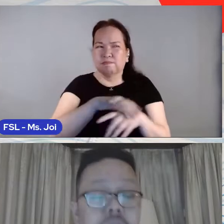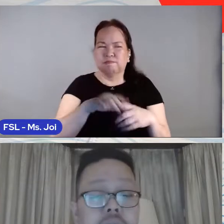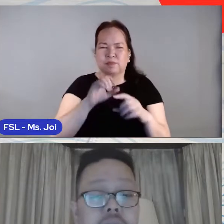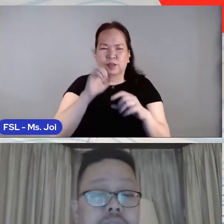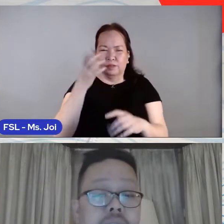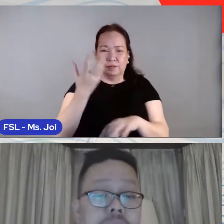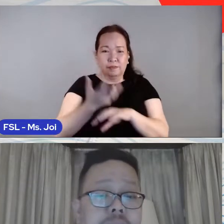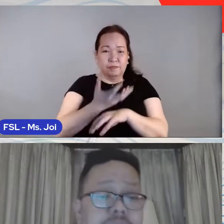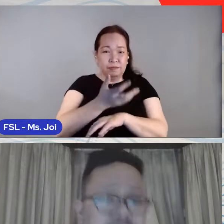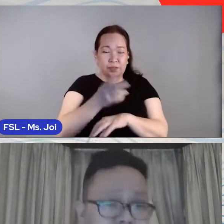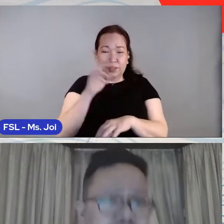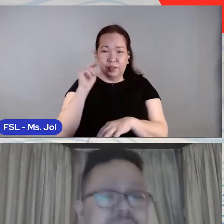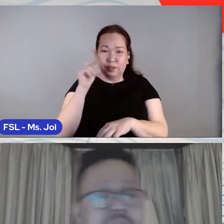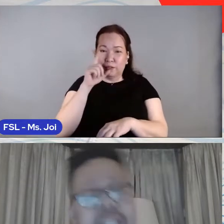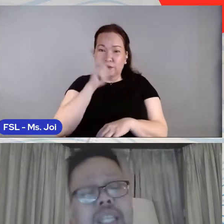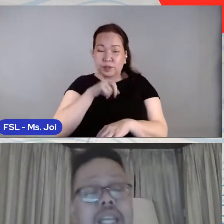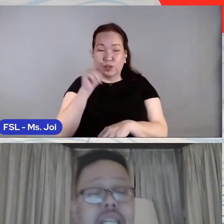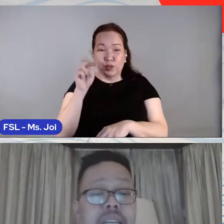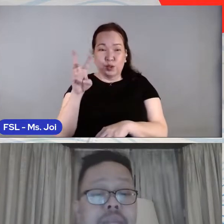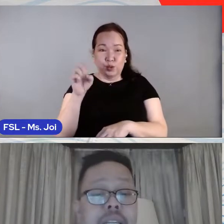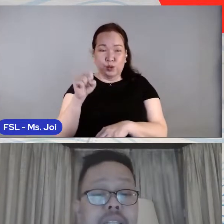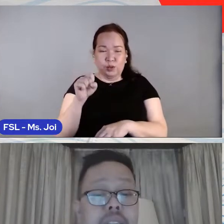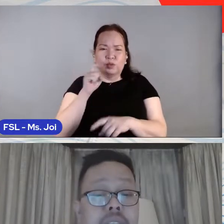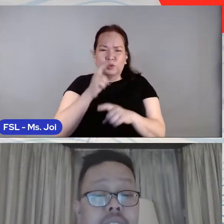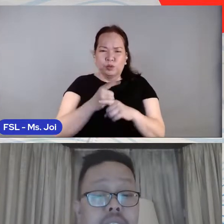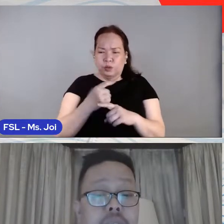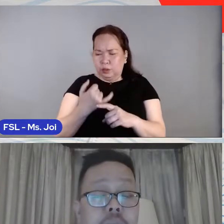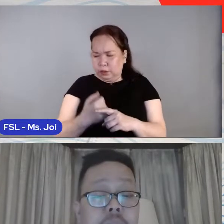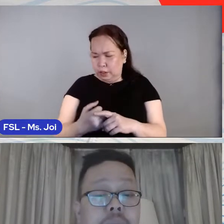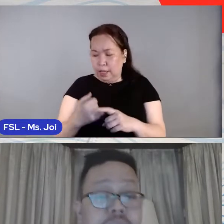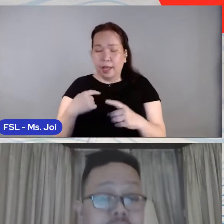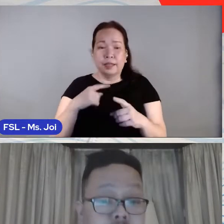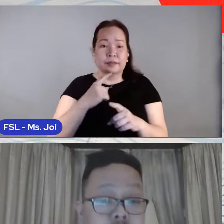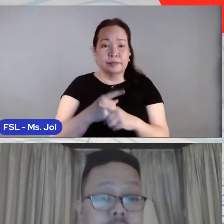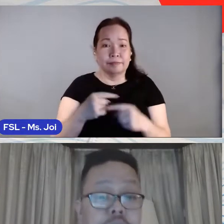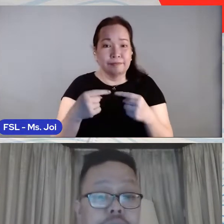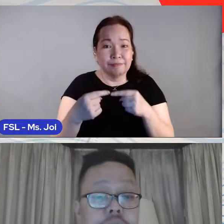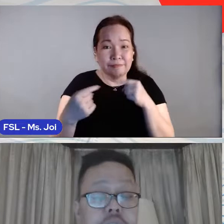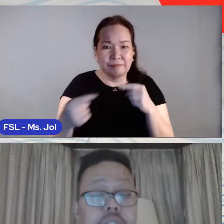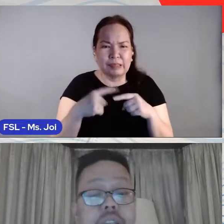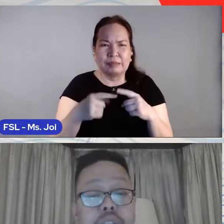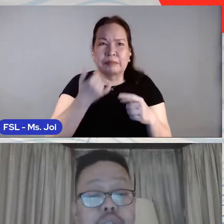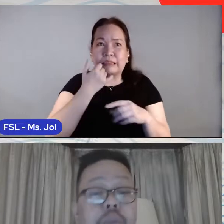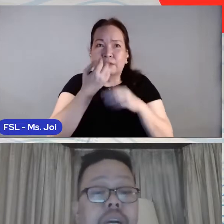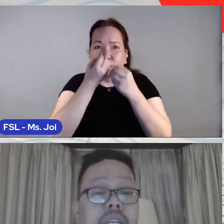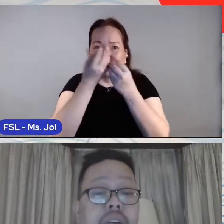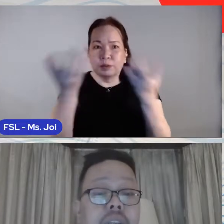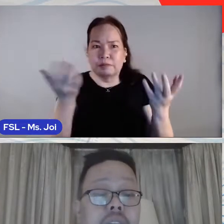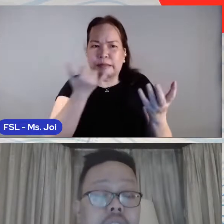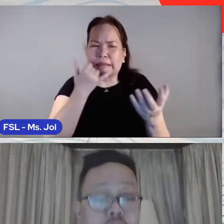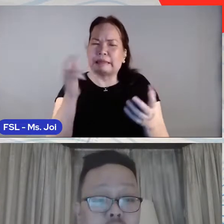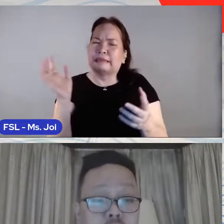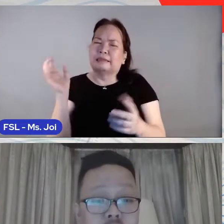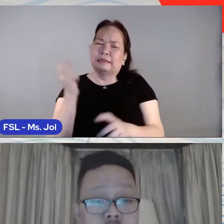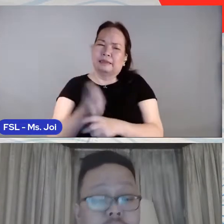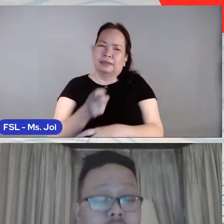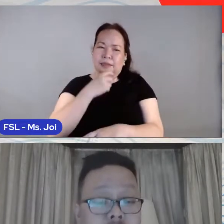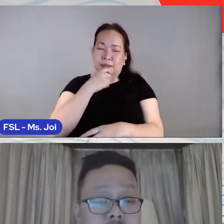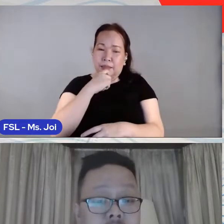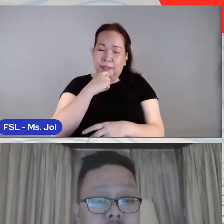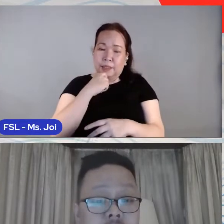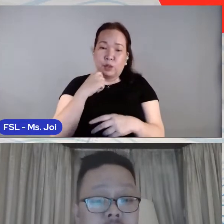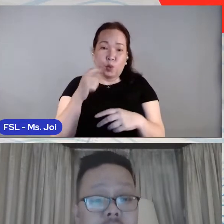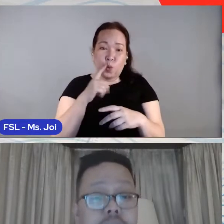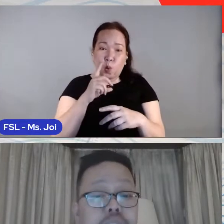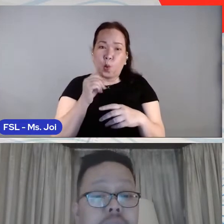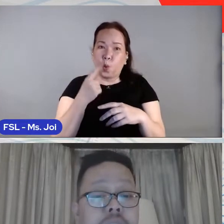no? Kasi ngayon yan talaga ang kalaban natin, yung misinformation at yung gumagawa ng yung